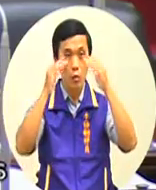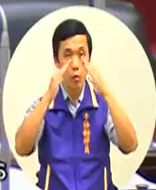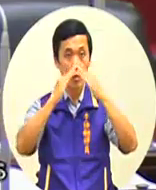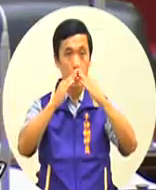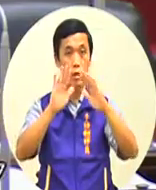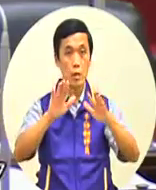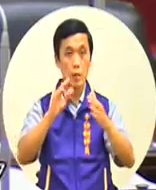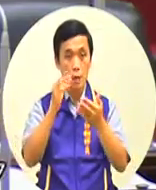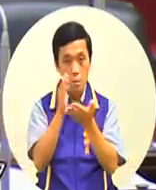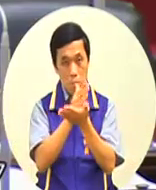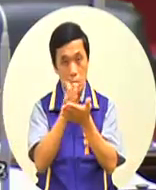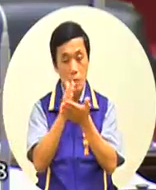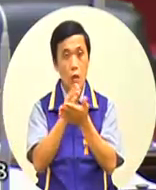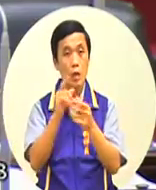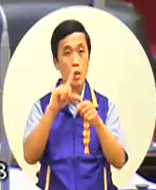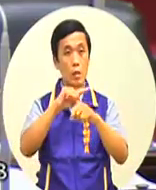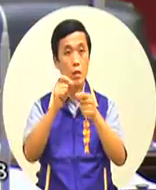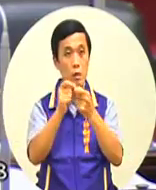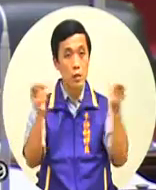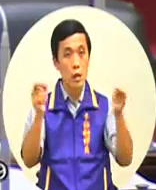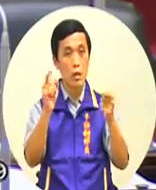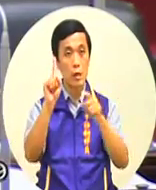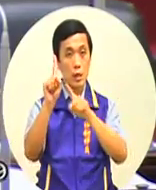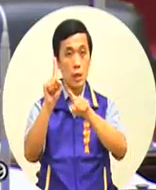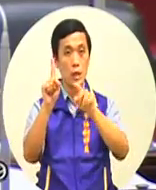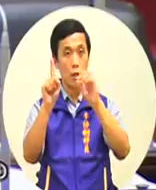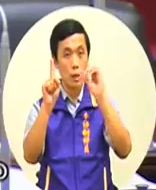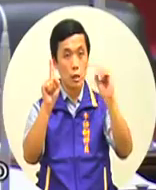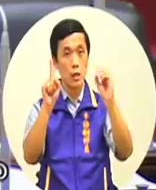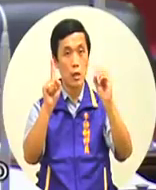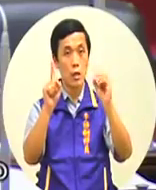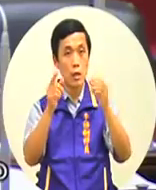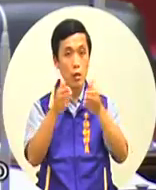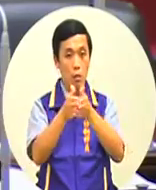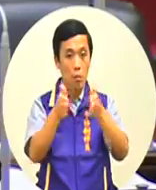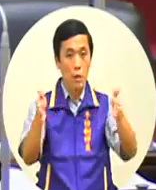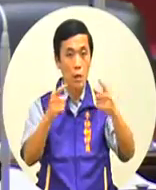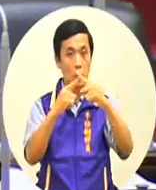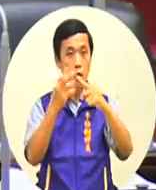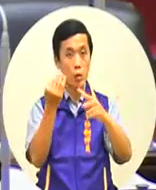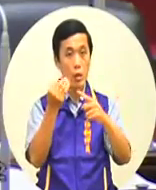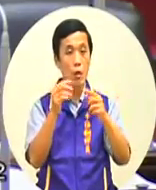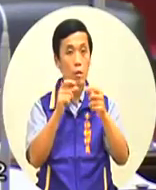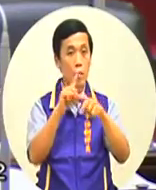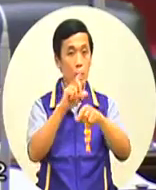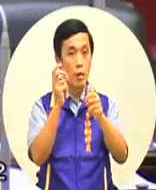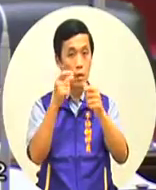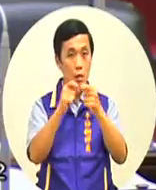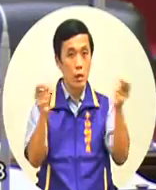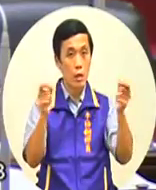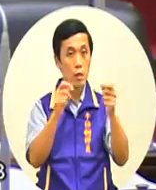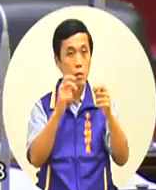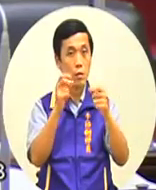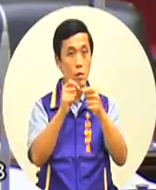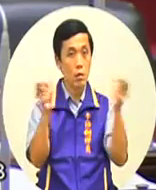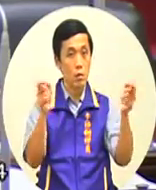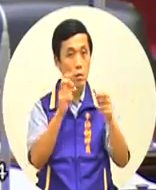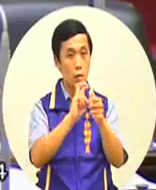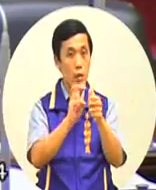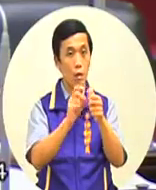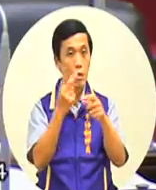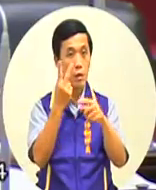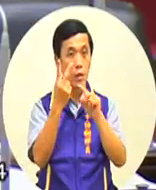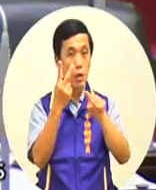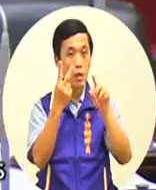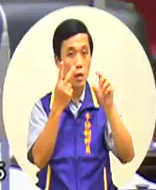估，长照 1.0 范围有多少人？长照 2.0 有多少人？请姚局长回答一下。